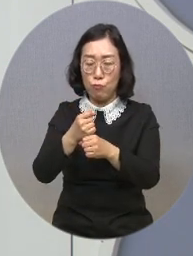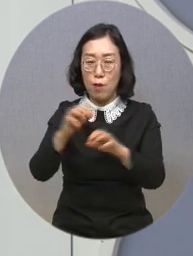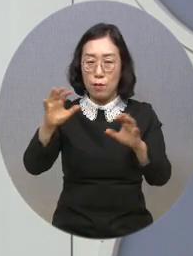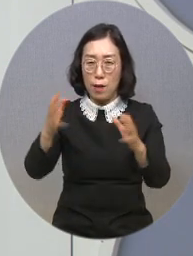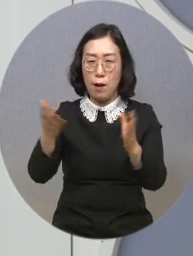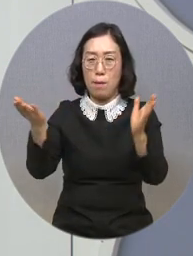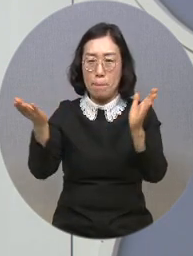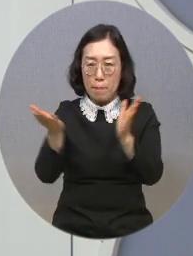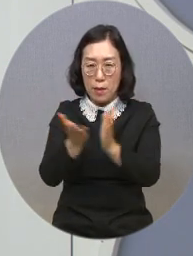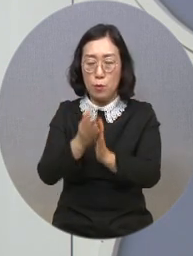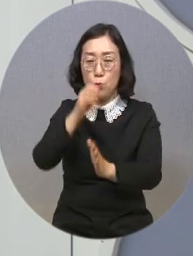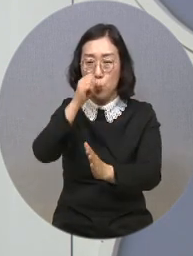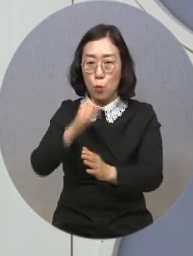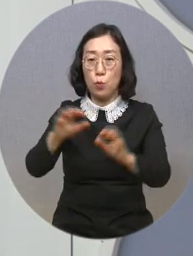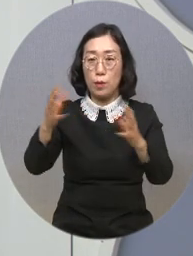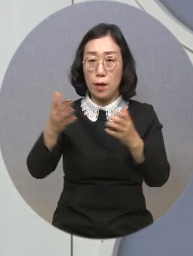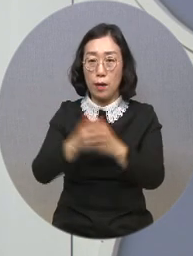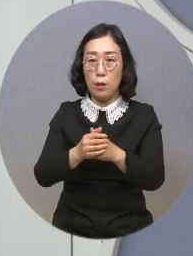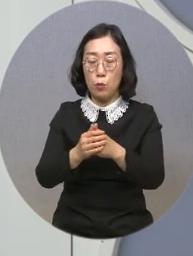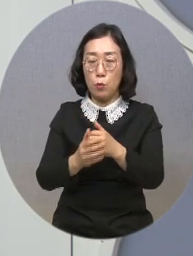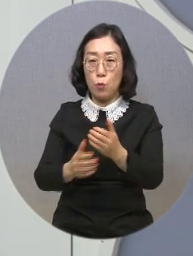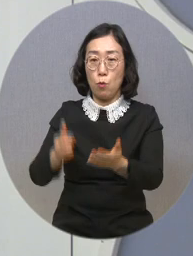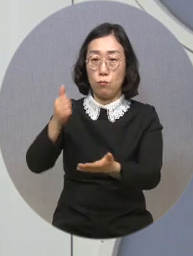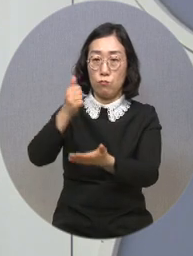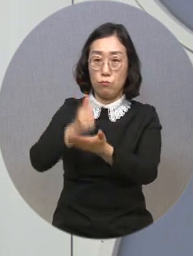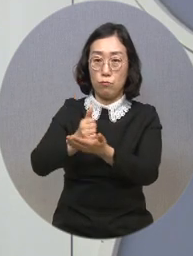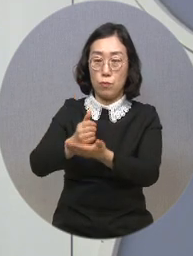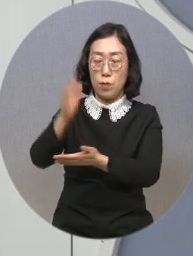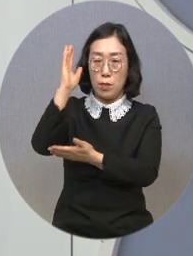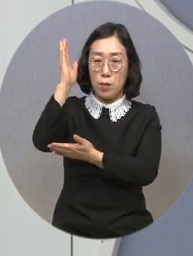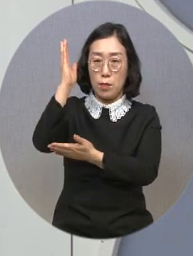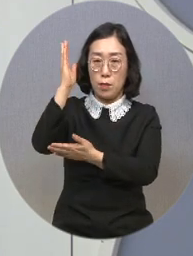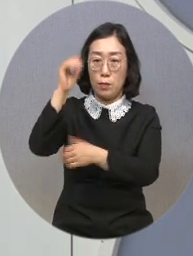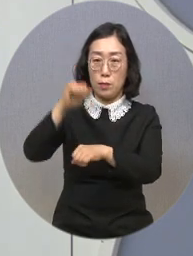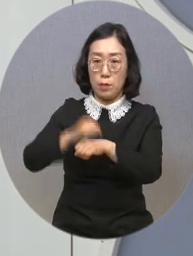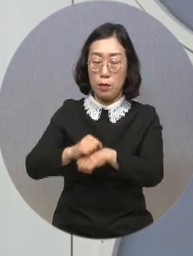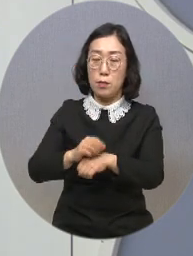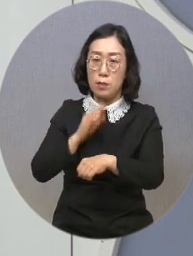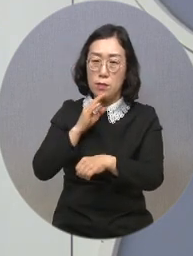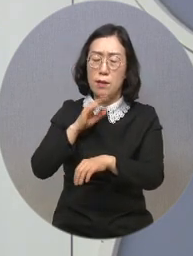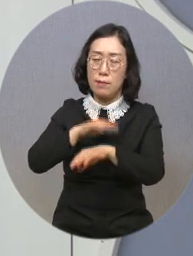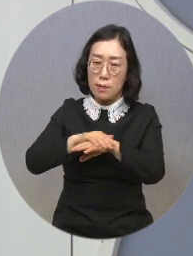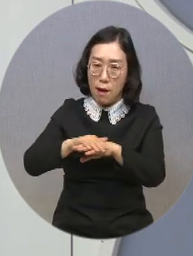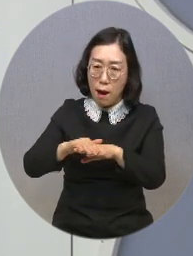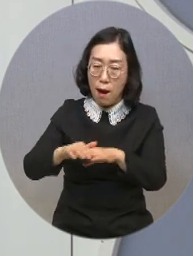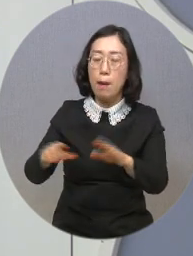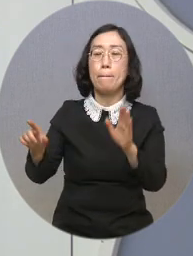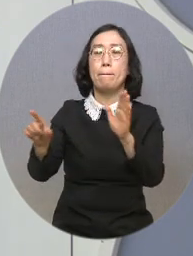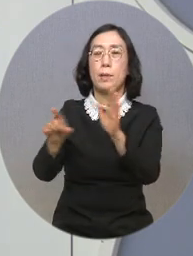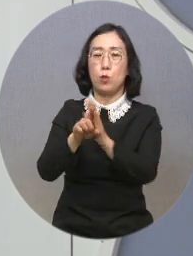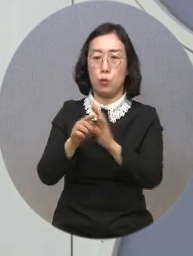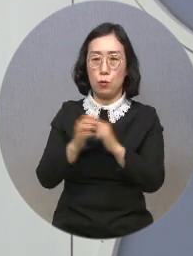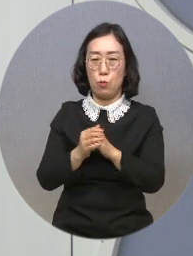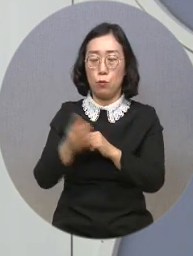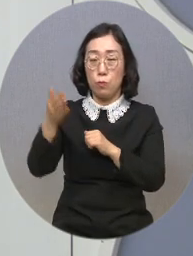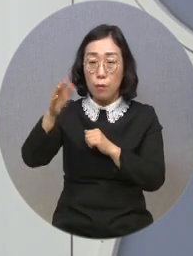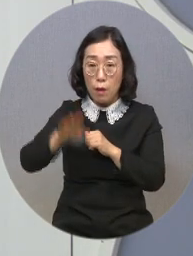나라를 만들겠다. 그리고 취임사를 기가 막히게 잘하셔서 정말 잘하실 줄 알았다는 거예요.